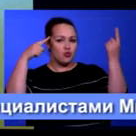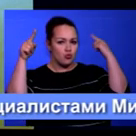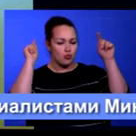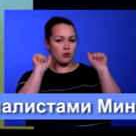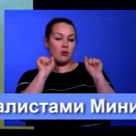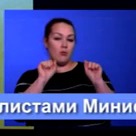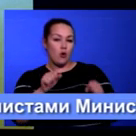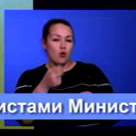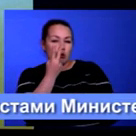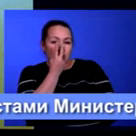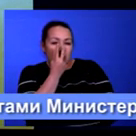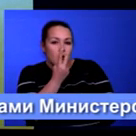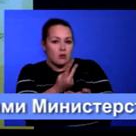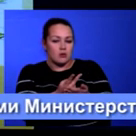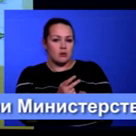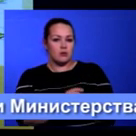разглядеть